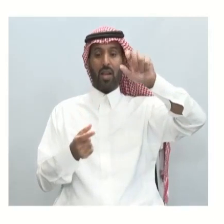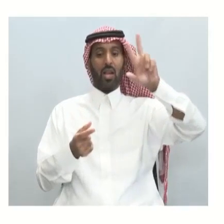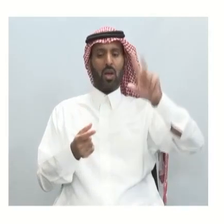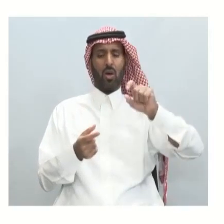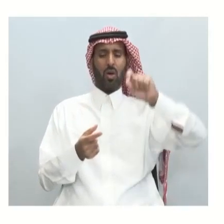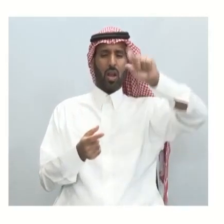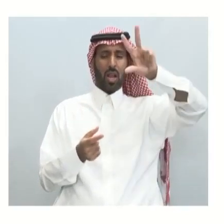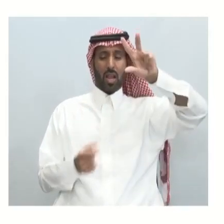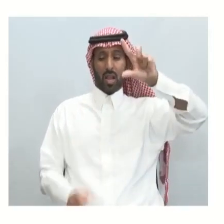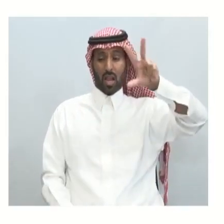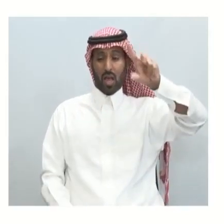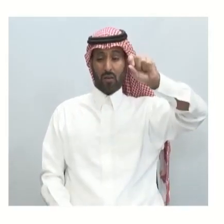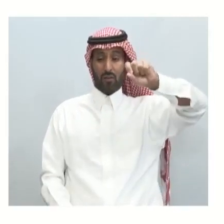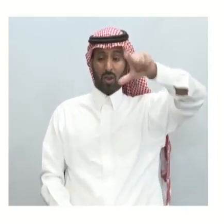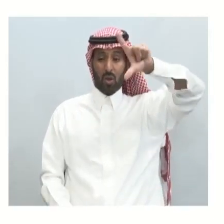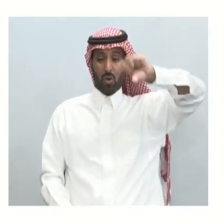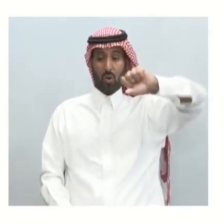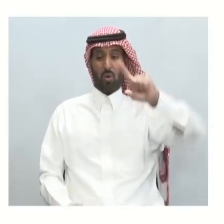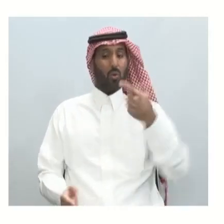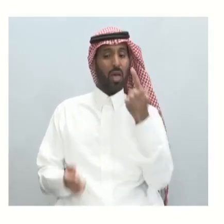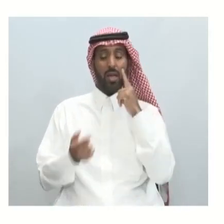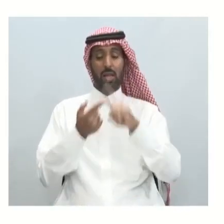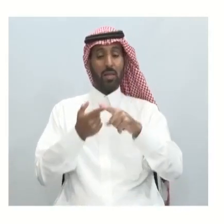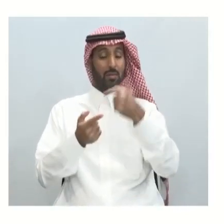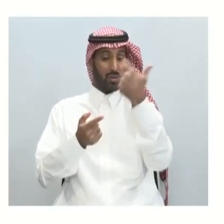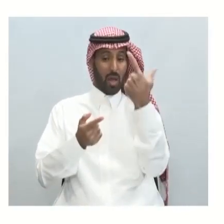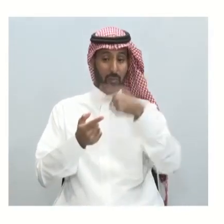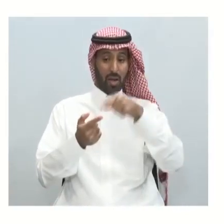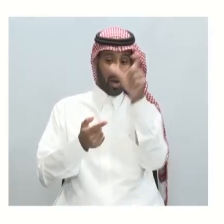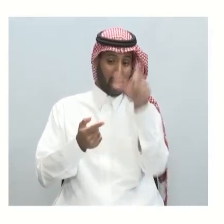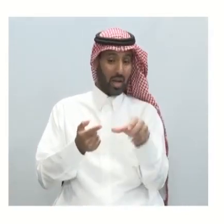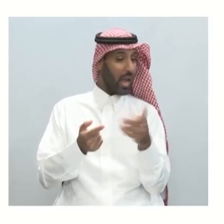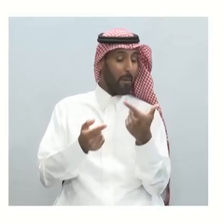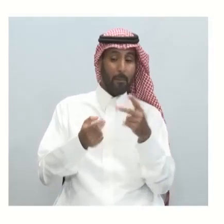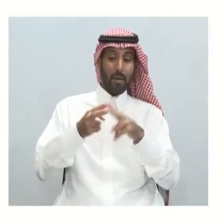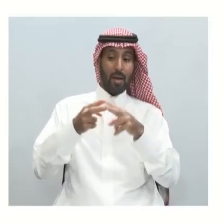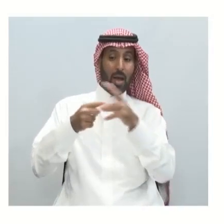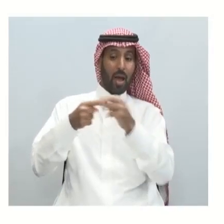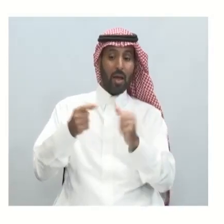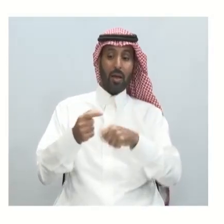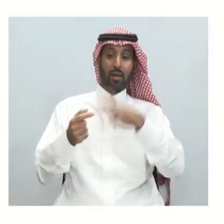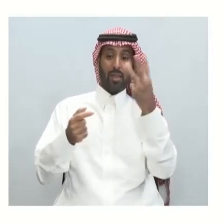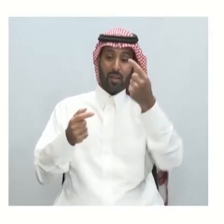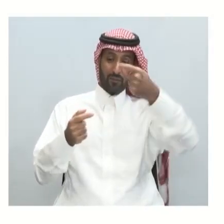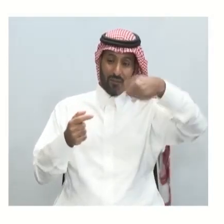يقع الفلور لاحظ معي في المجموعه الساب كم كهروسالبيه الكلور